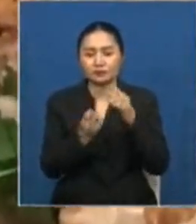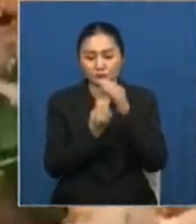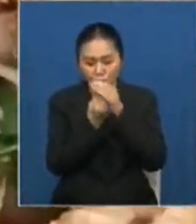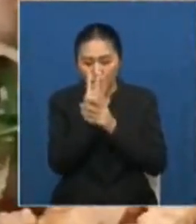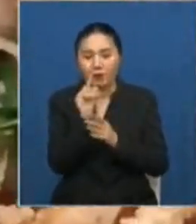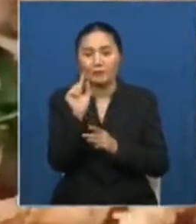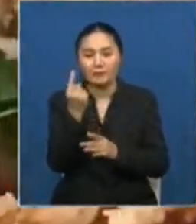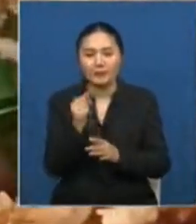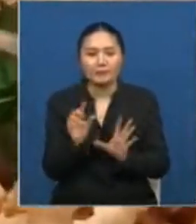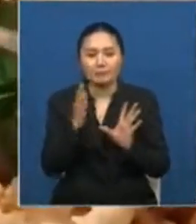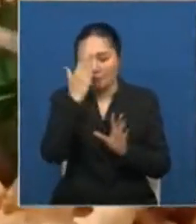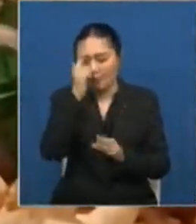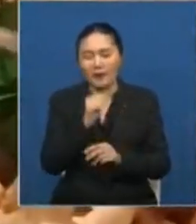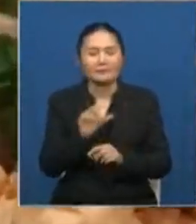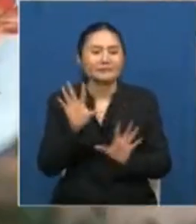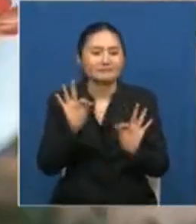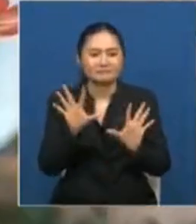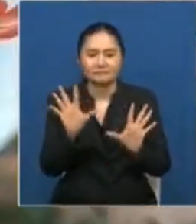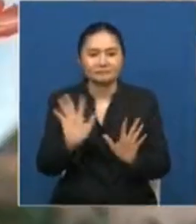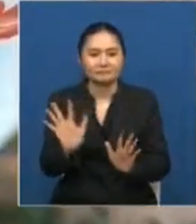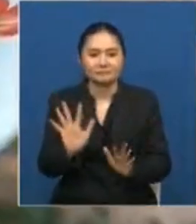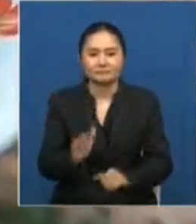ได้ไม่เหนียวมากเกินไปนั่นเองค่ะ